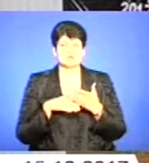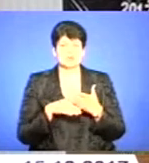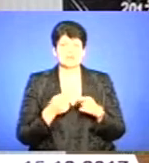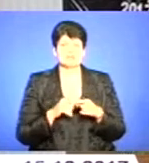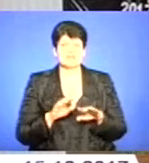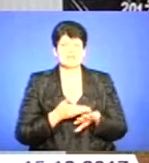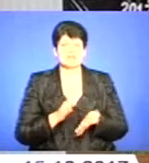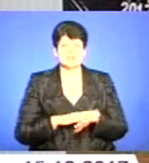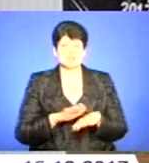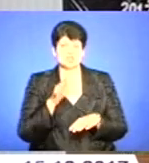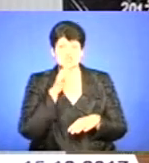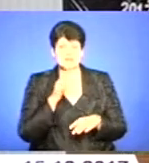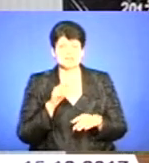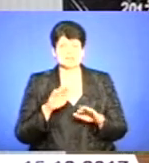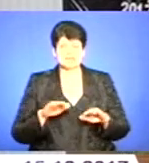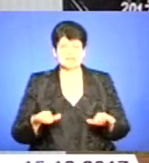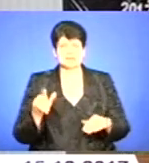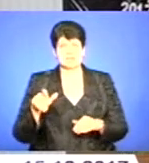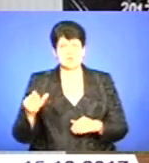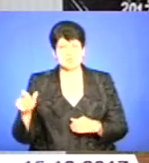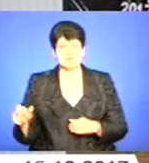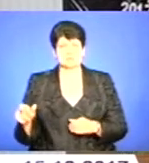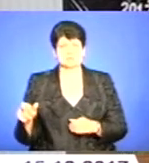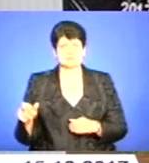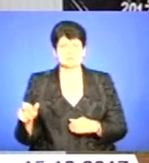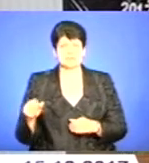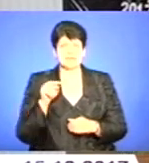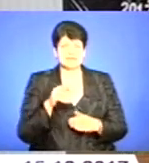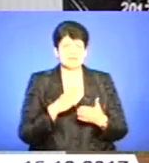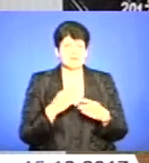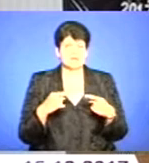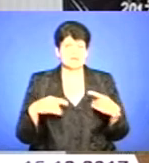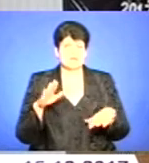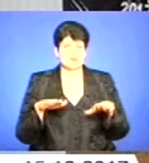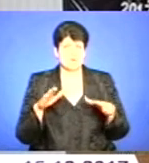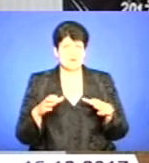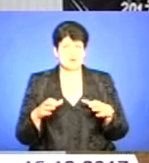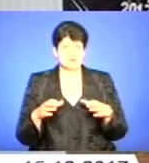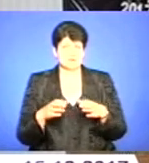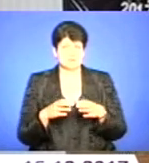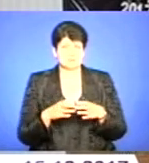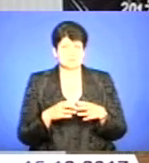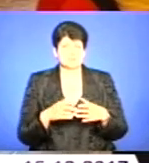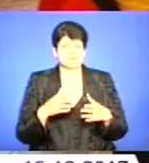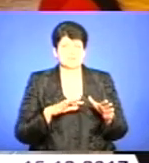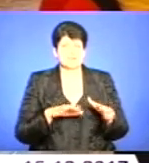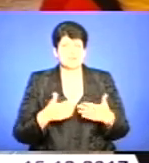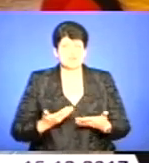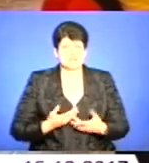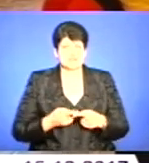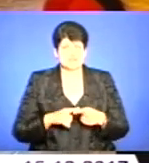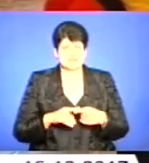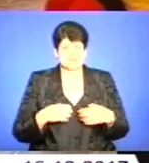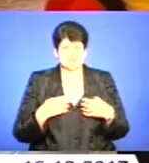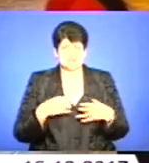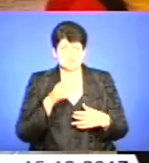час дітям, людям. Тобто там є різна вікова категорія представлена, пережити ці страшні часи. Відвідувачі